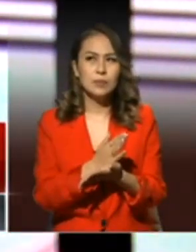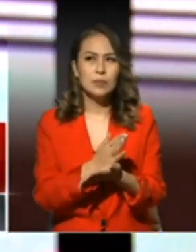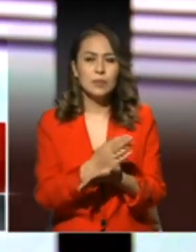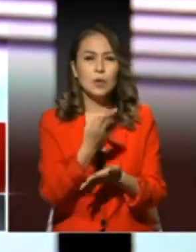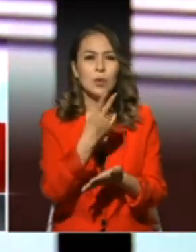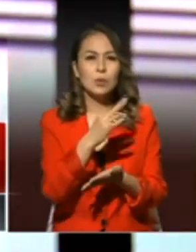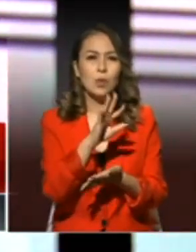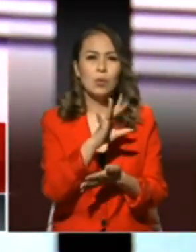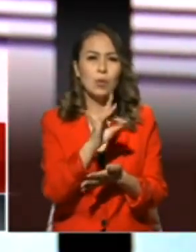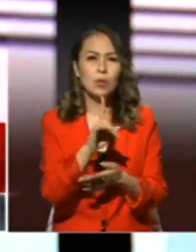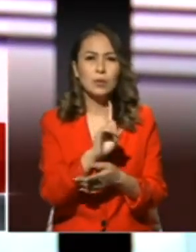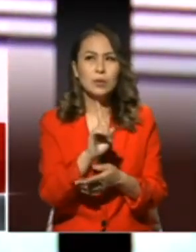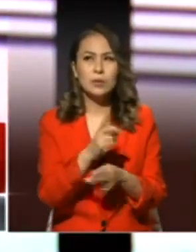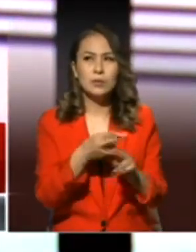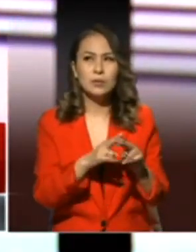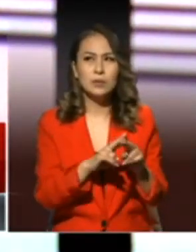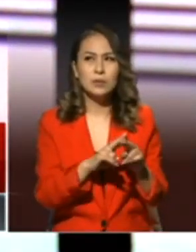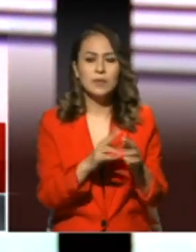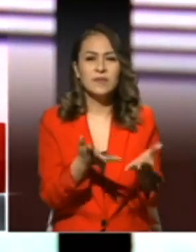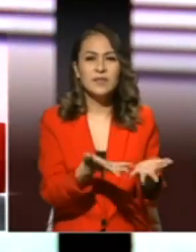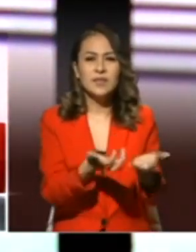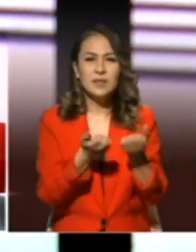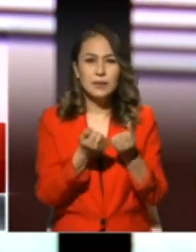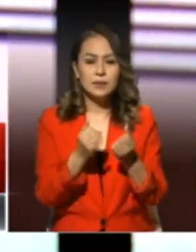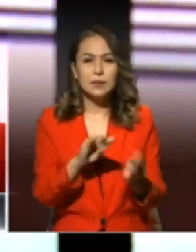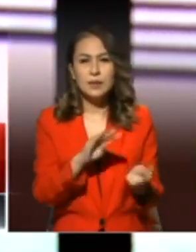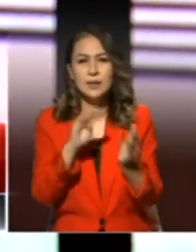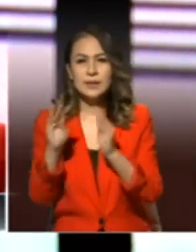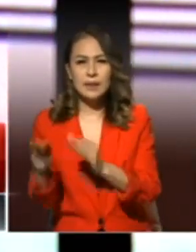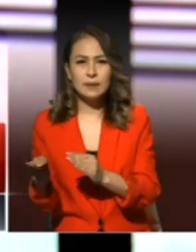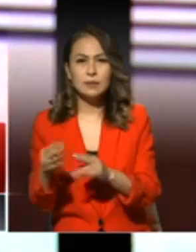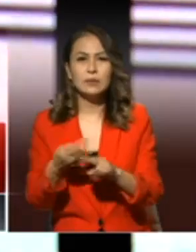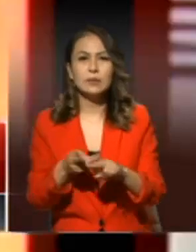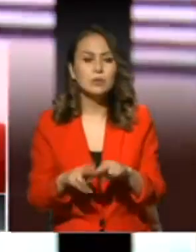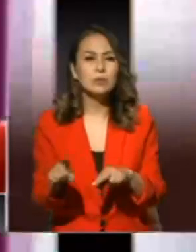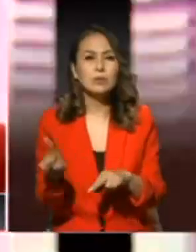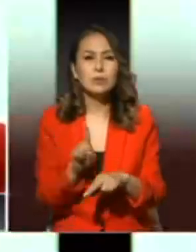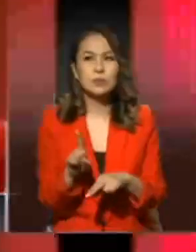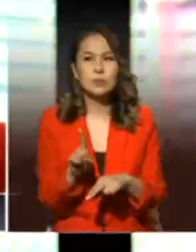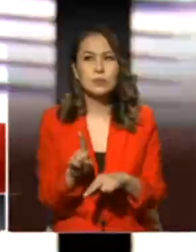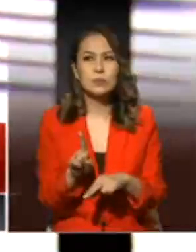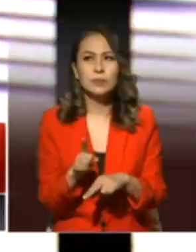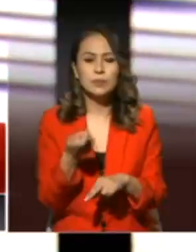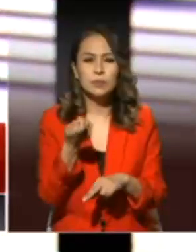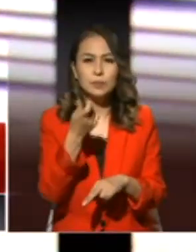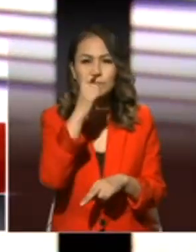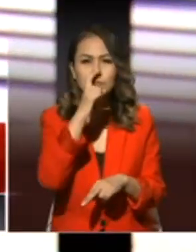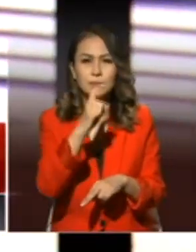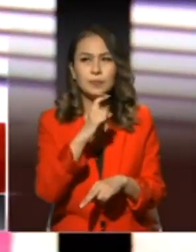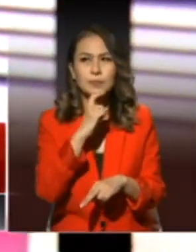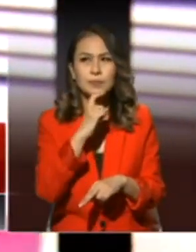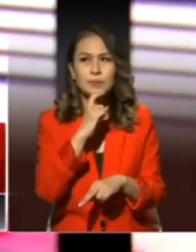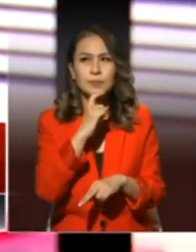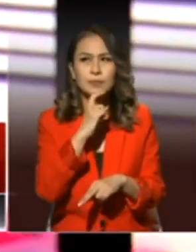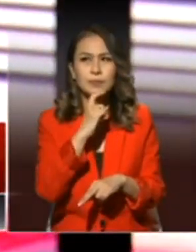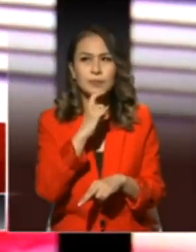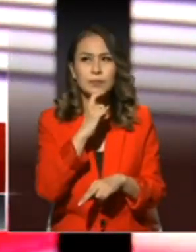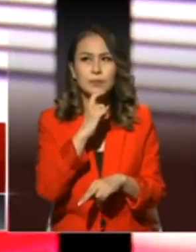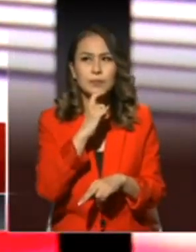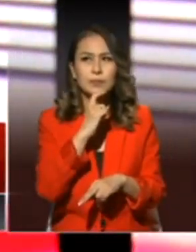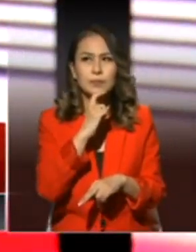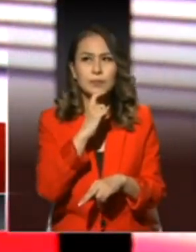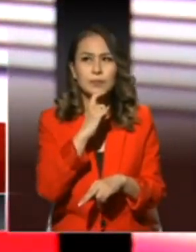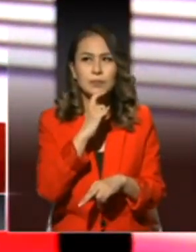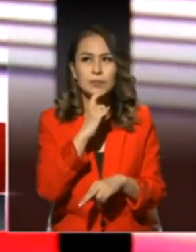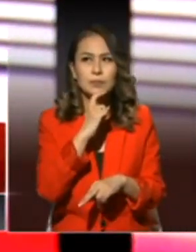дегеніне, скрытие мен изъятиені бізде мысалы адамдар дұрыс түсінбейді. Ашумен беру дейміз ғой, жаңа сіз айтып